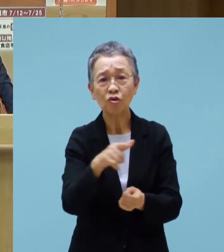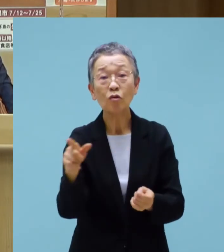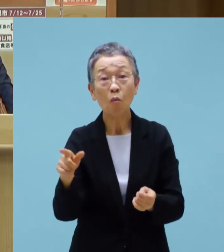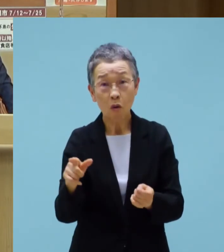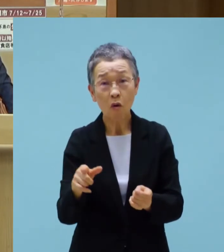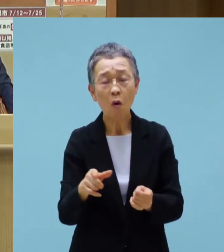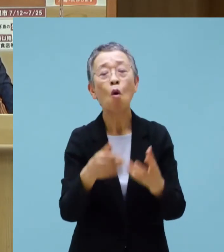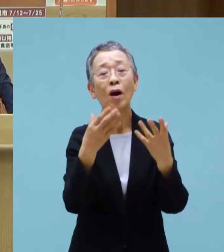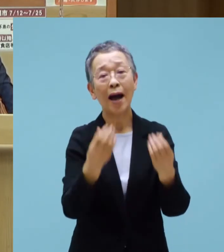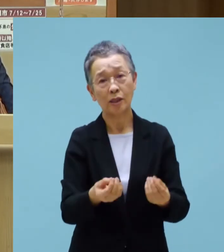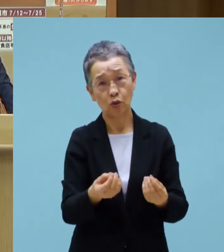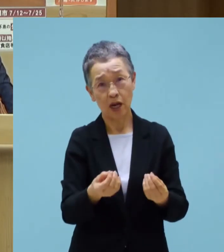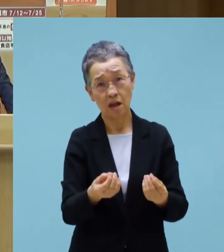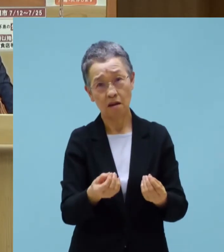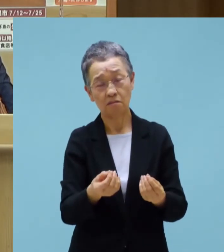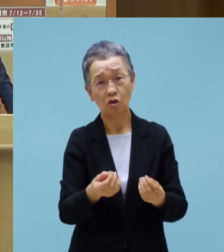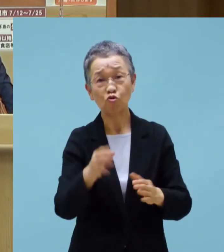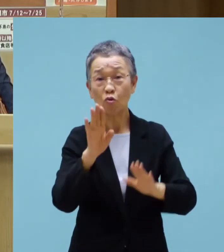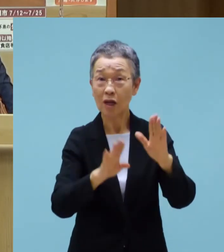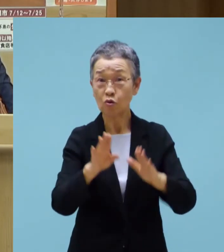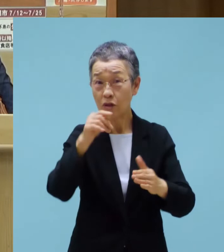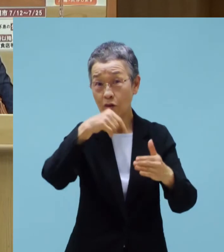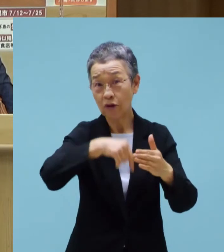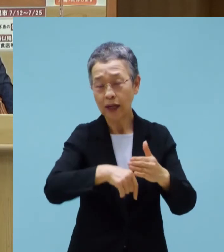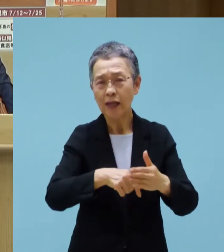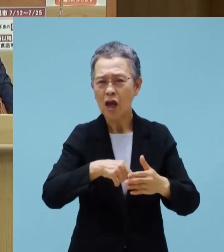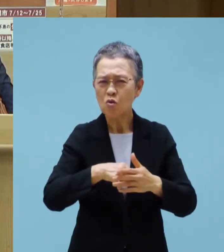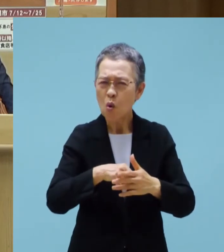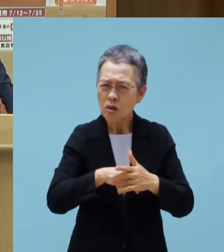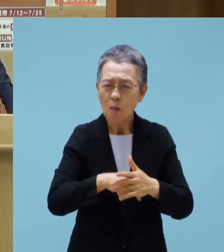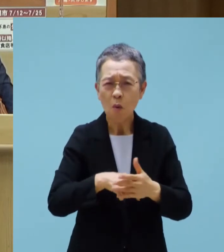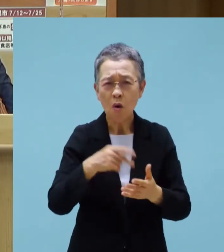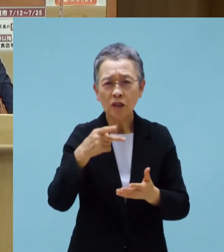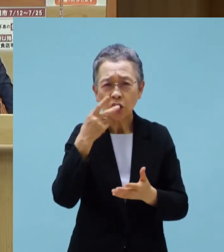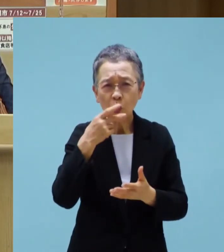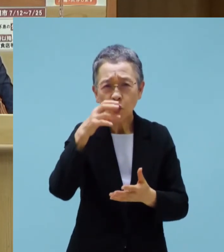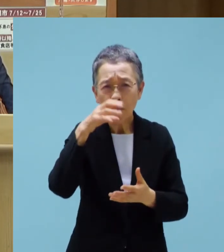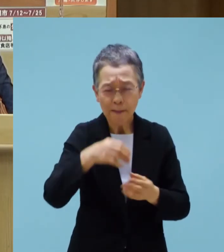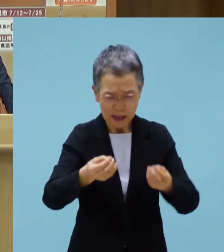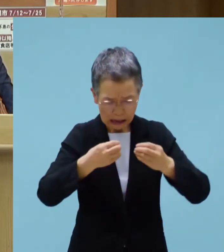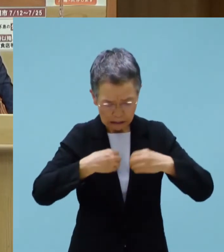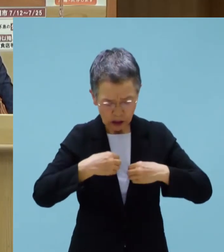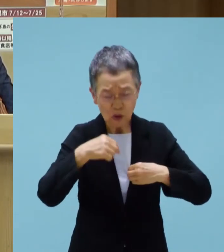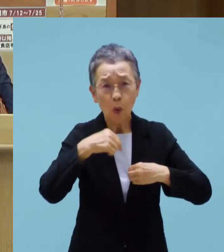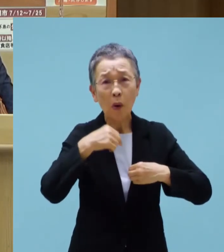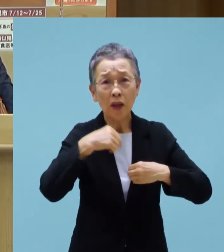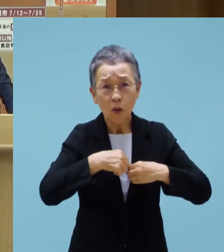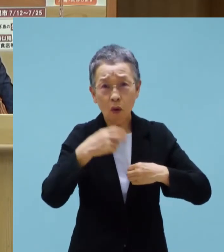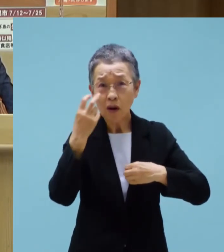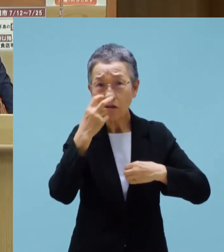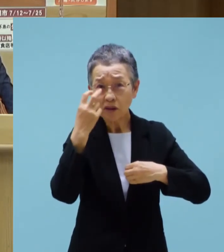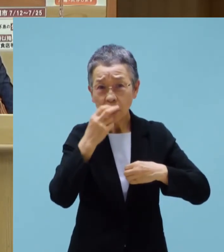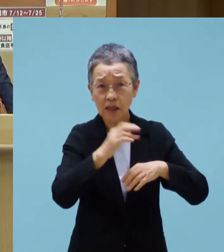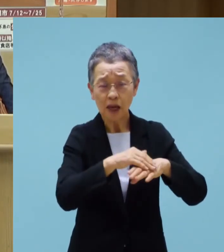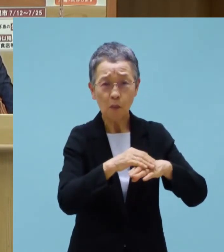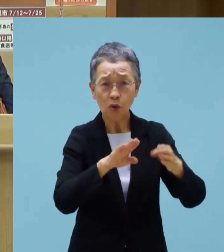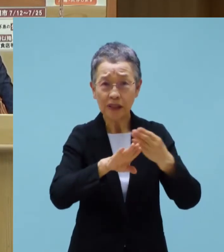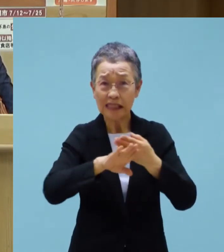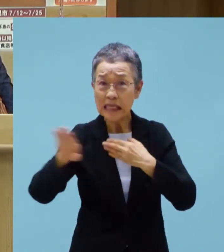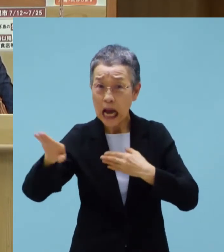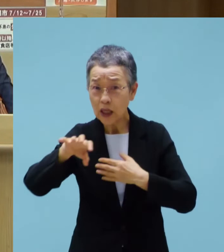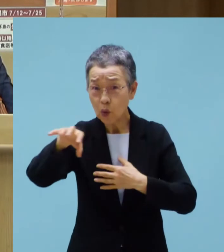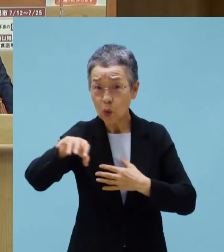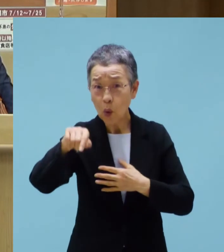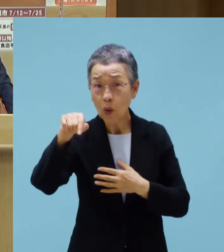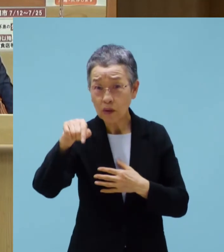除された中でですね、どうしても飲食の場面における感染の確認、これが札幌市以外で、